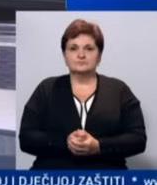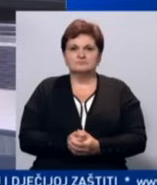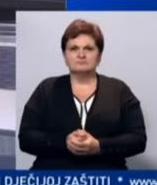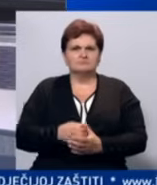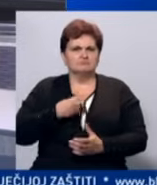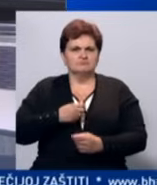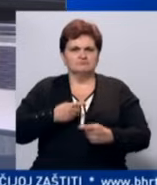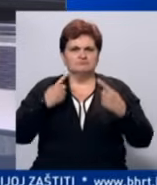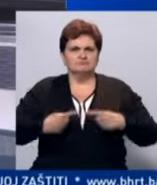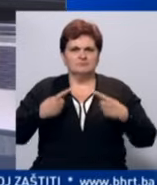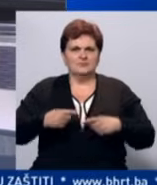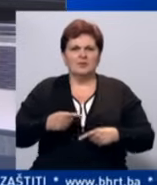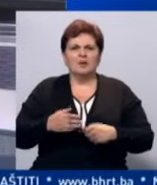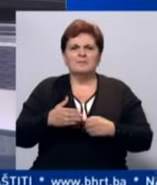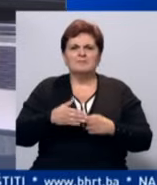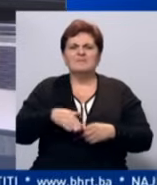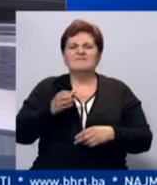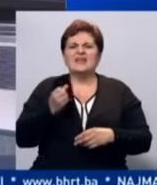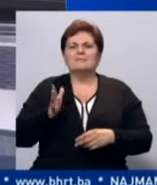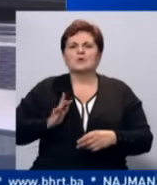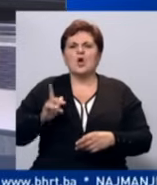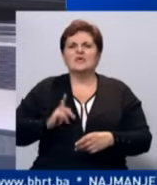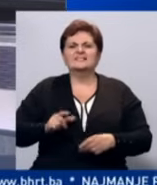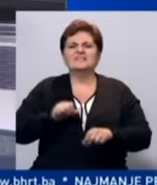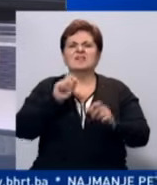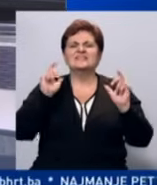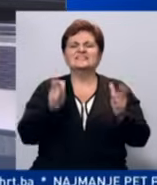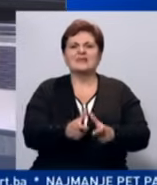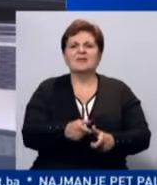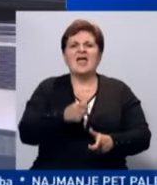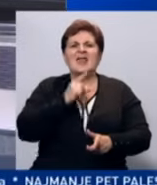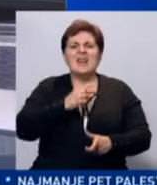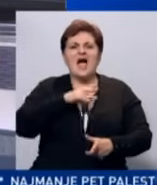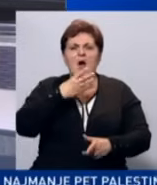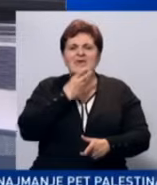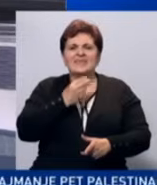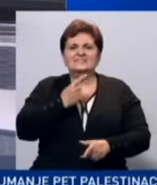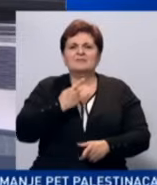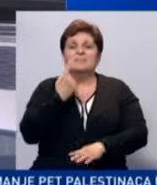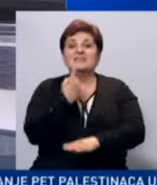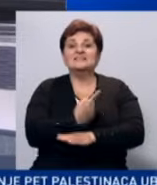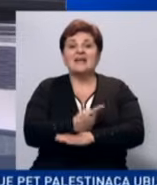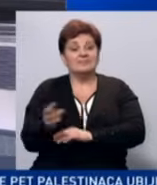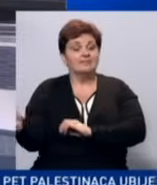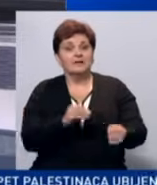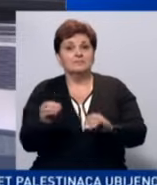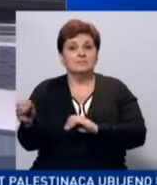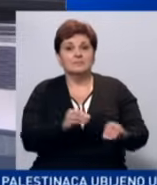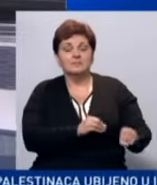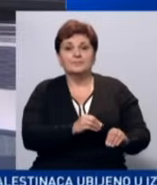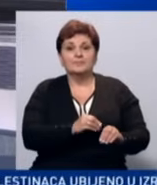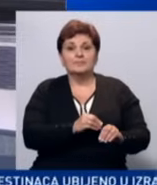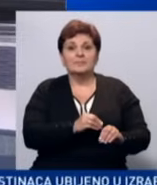Žestoke borbe vode se u Han Yunisu gdje je veliki broj civila zarobljen nakon što im je Izrael dao sat da se evakuiraju uoči